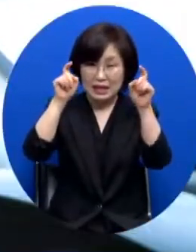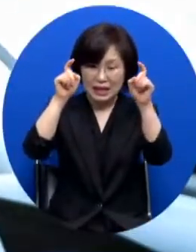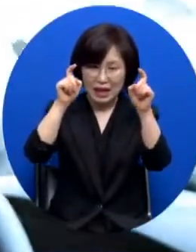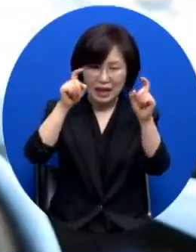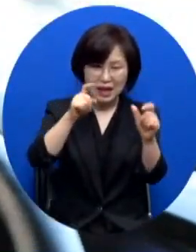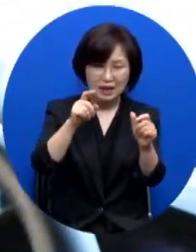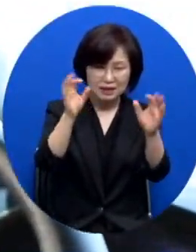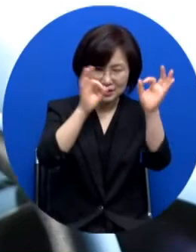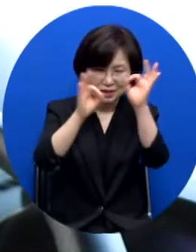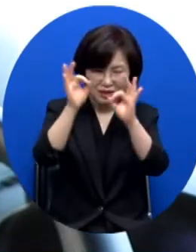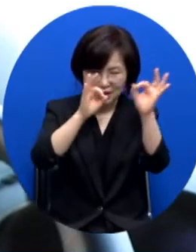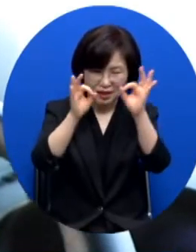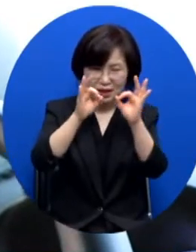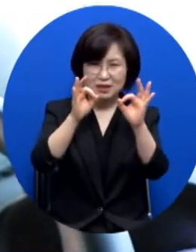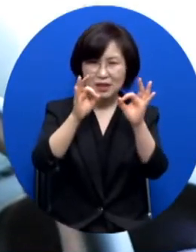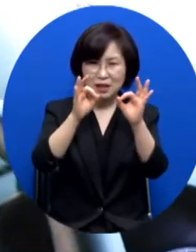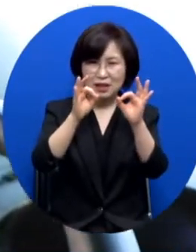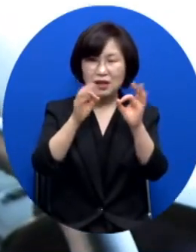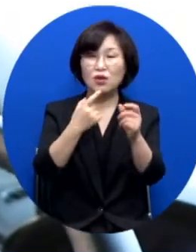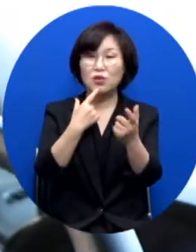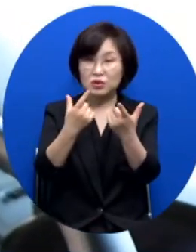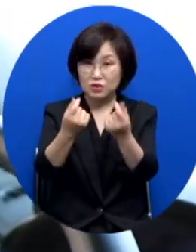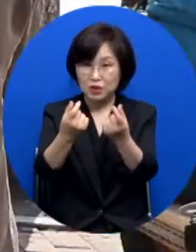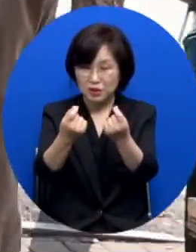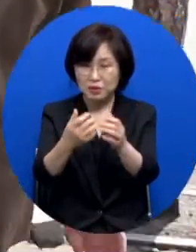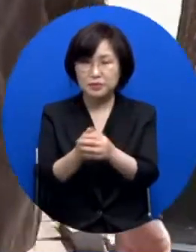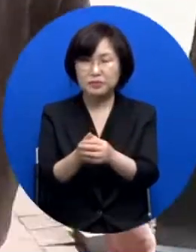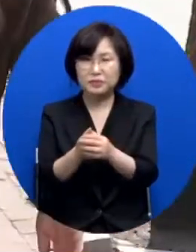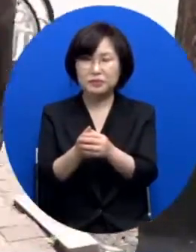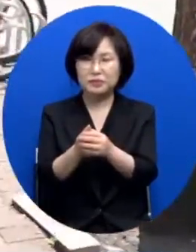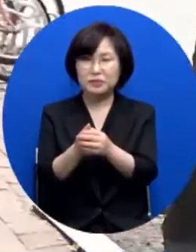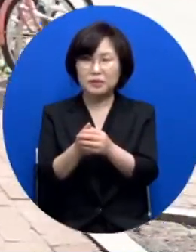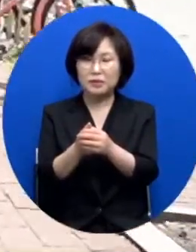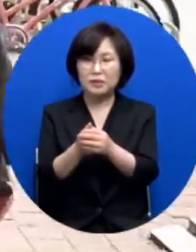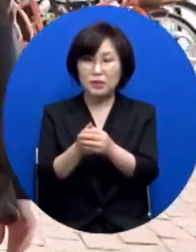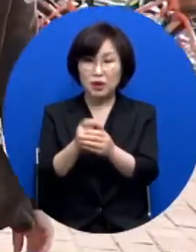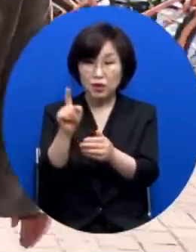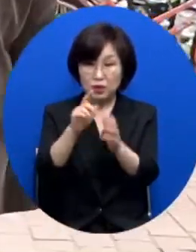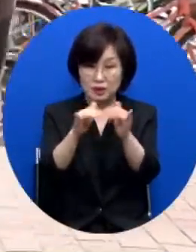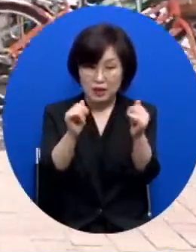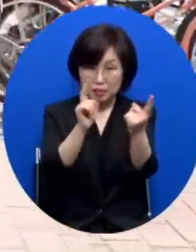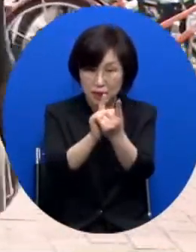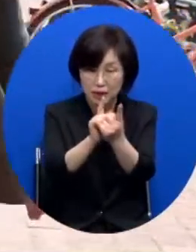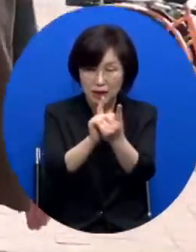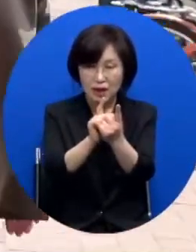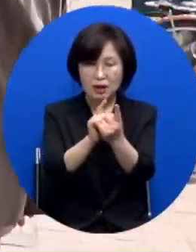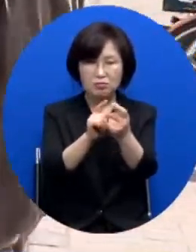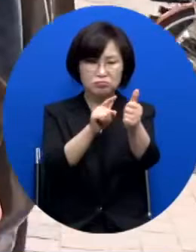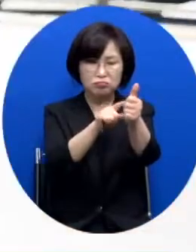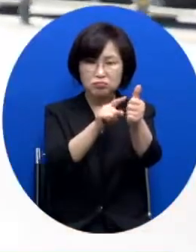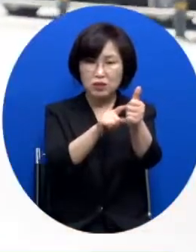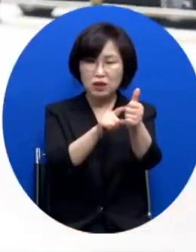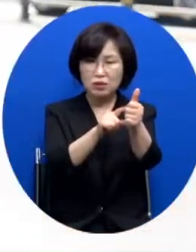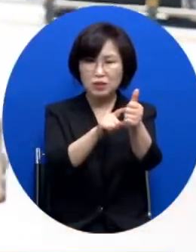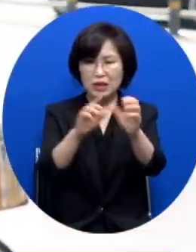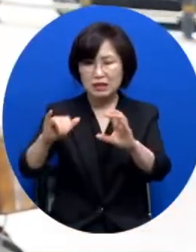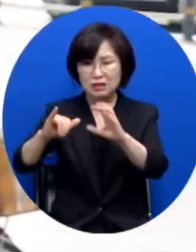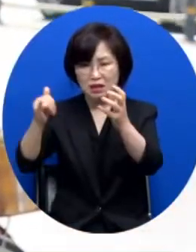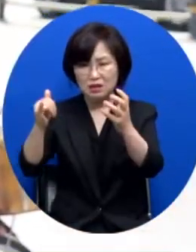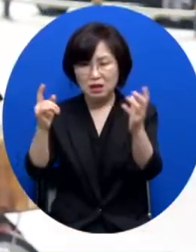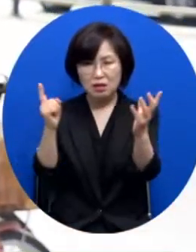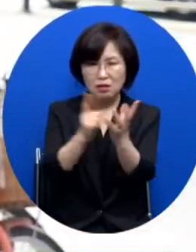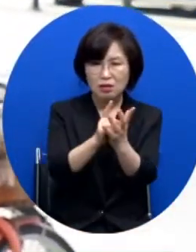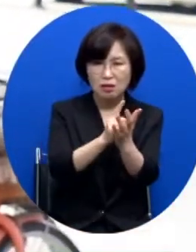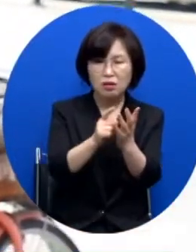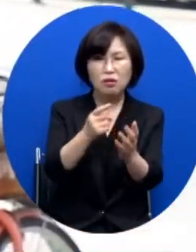수가 있어요. 저도 그런 분들을 한번 만났었는데 이분이 전혀 저기 세상과 소통하지 않고 정말